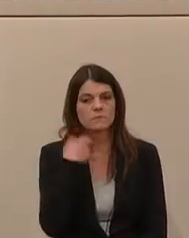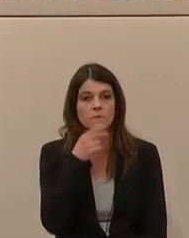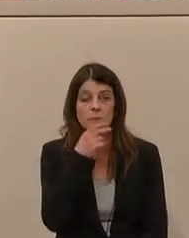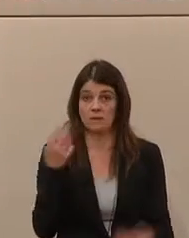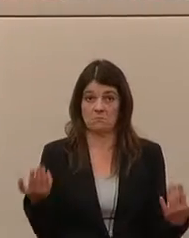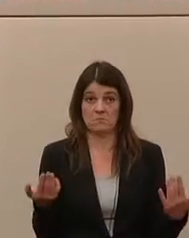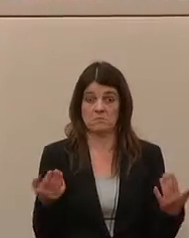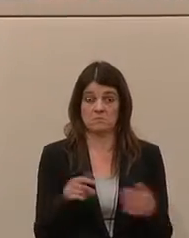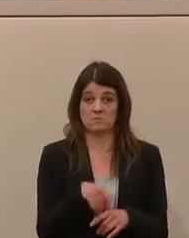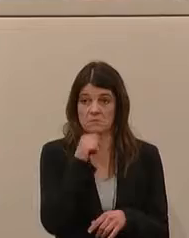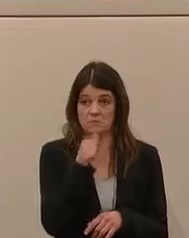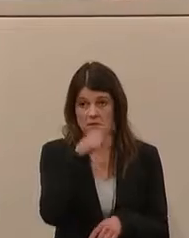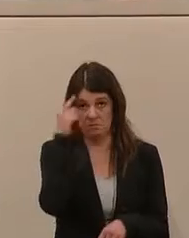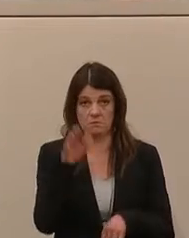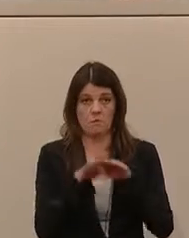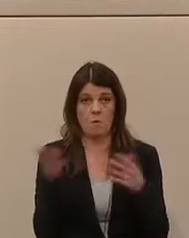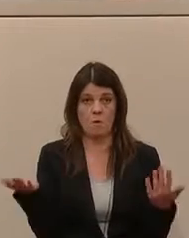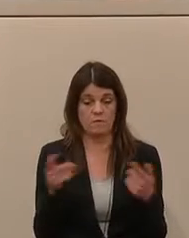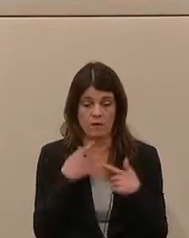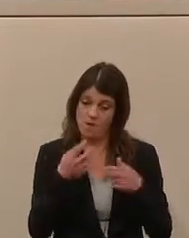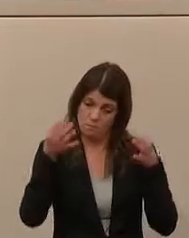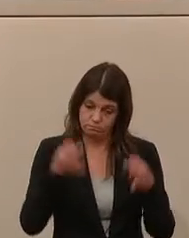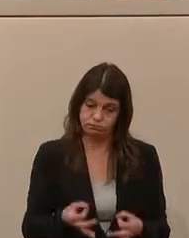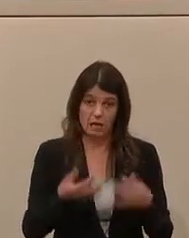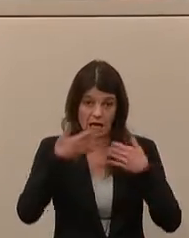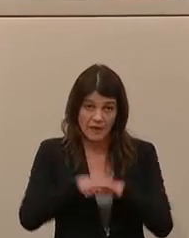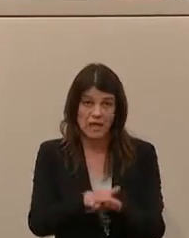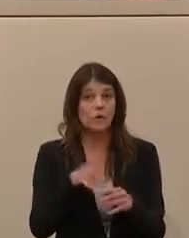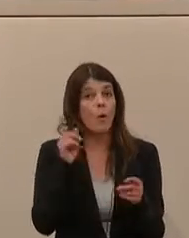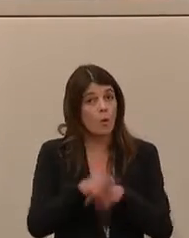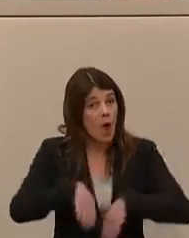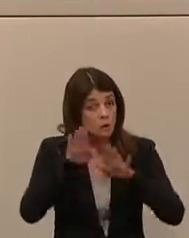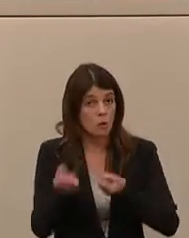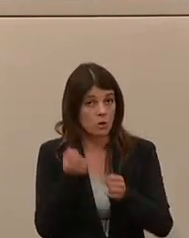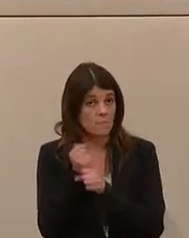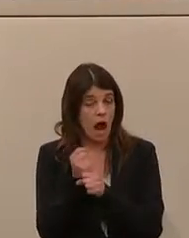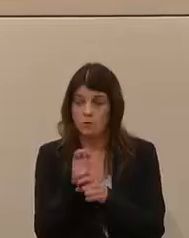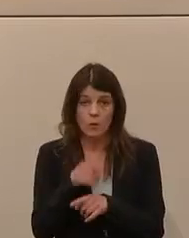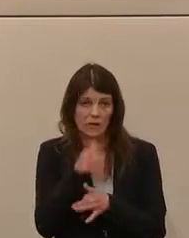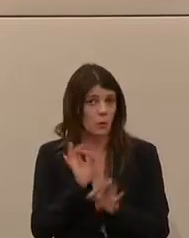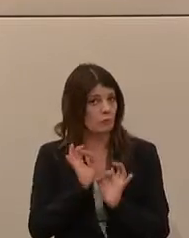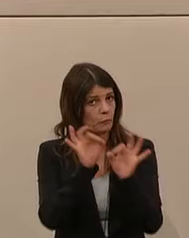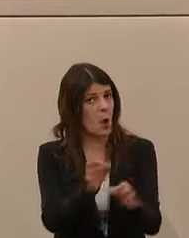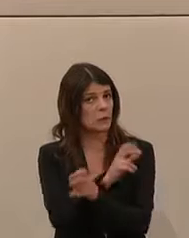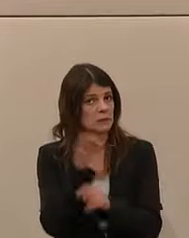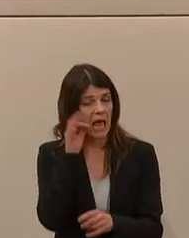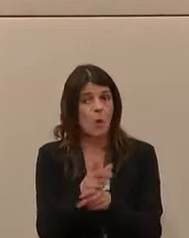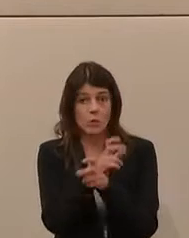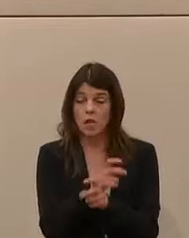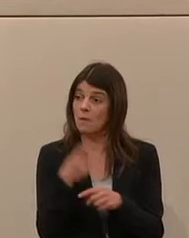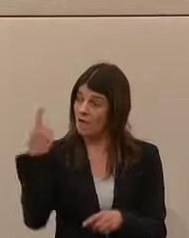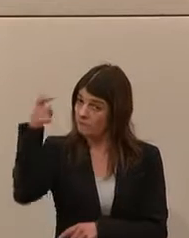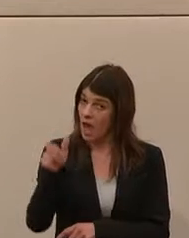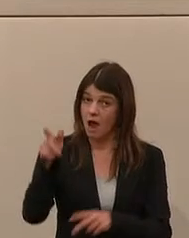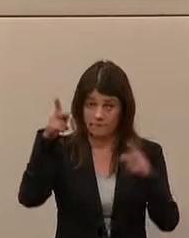Das wäre auch nicht Sinn einer effizienten Asyl- und Integrationspolitik und auch gar nicht im Sinn der Österreicherinnen und Österreicher. Wer allerdings